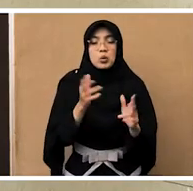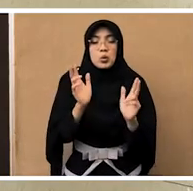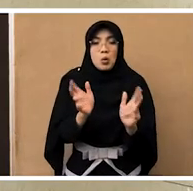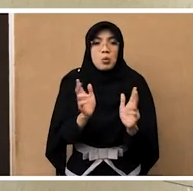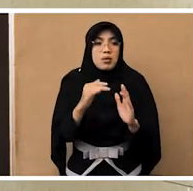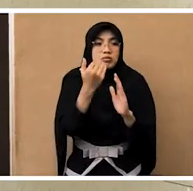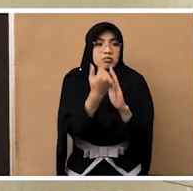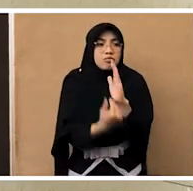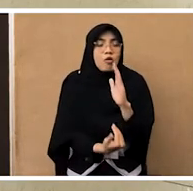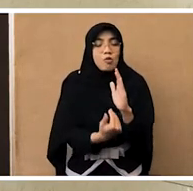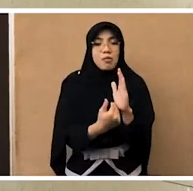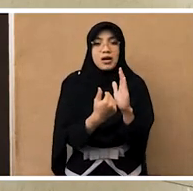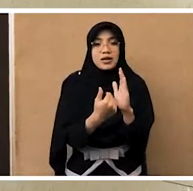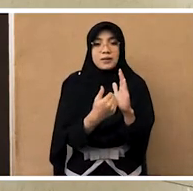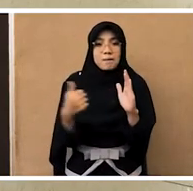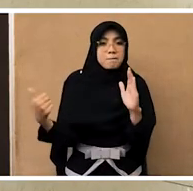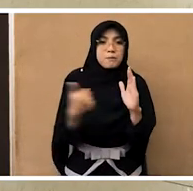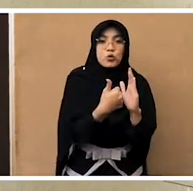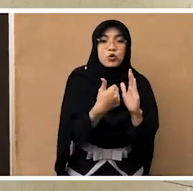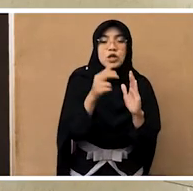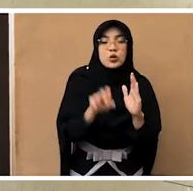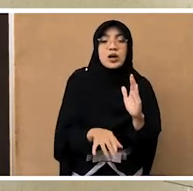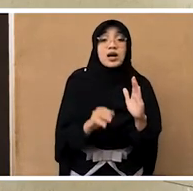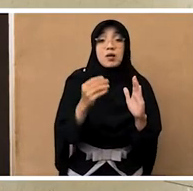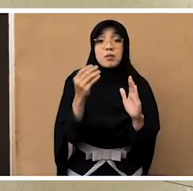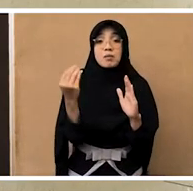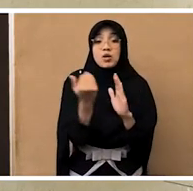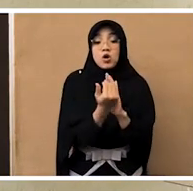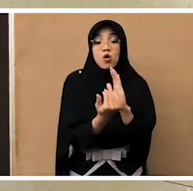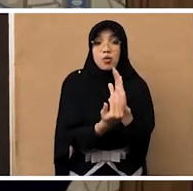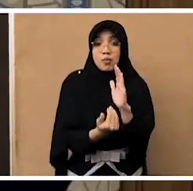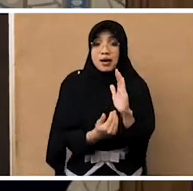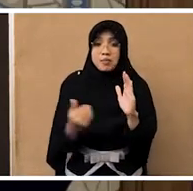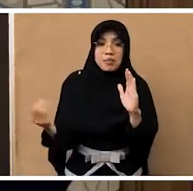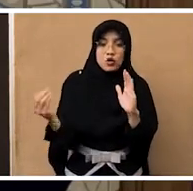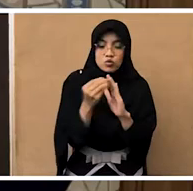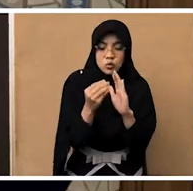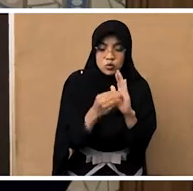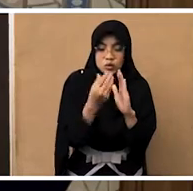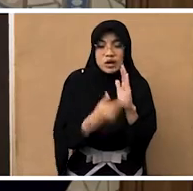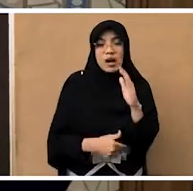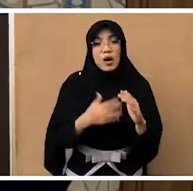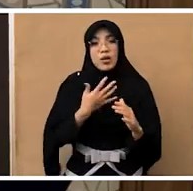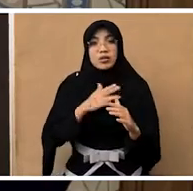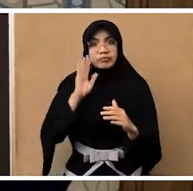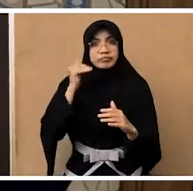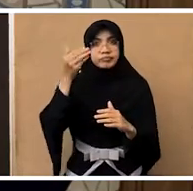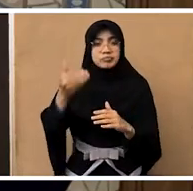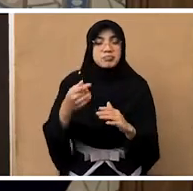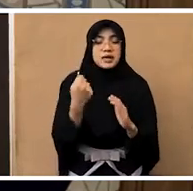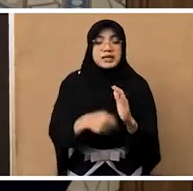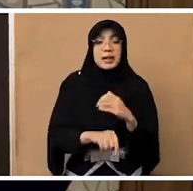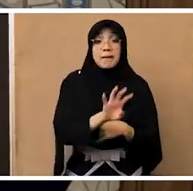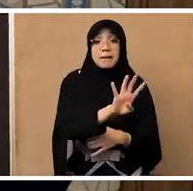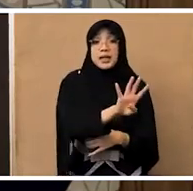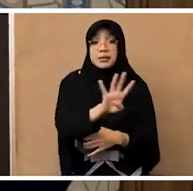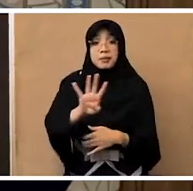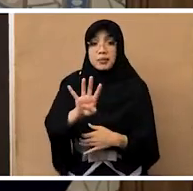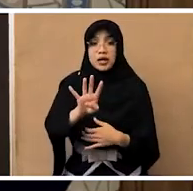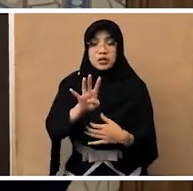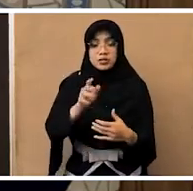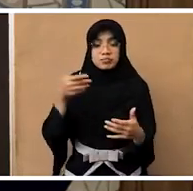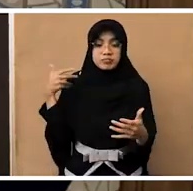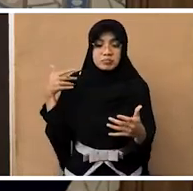patokan karena ketika masuk dalam norma kekhawatirannya dan itu terjadi 44 terus di eee